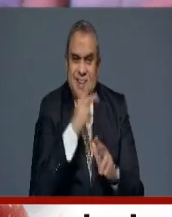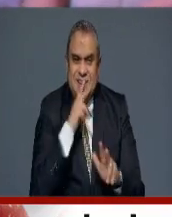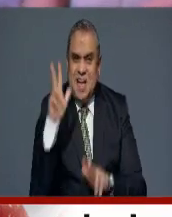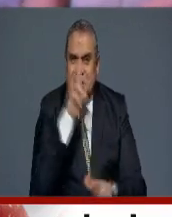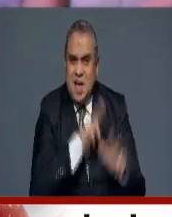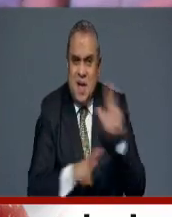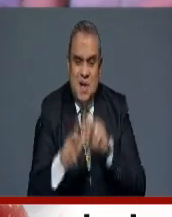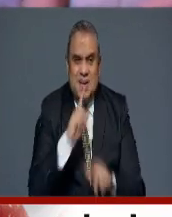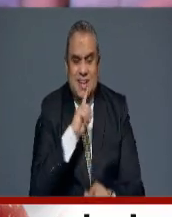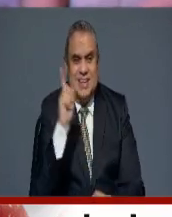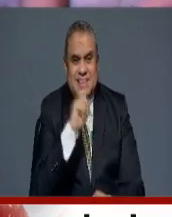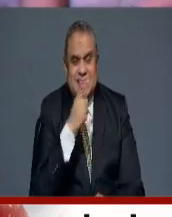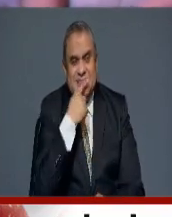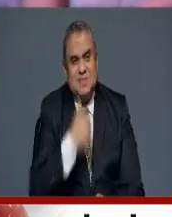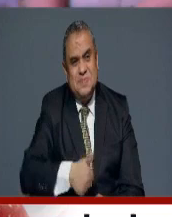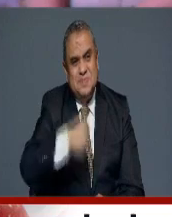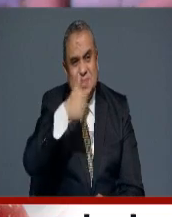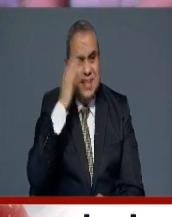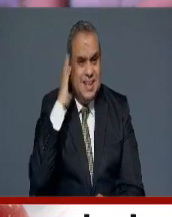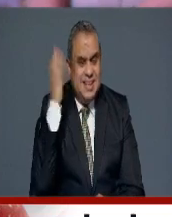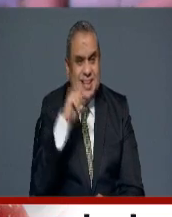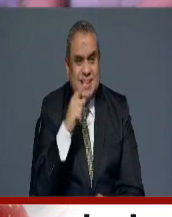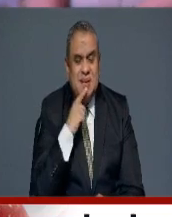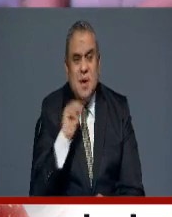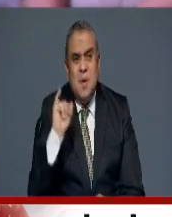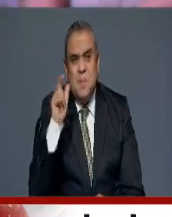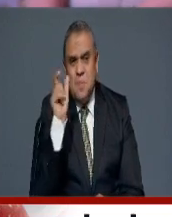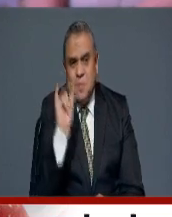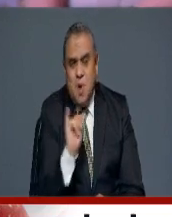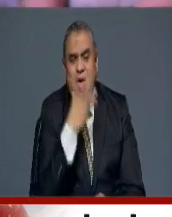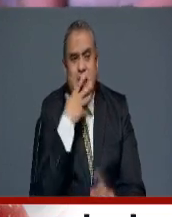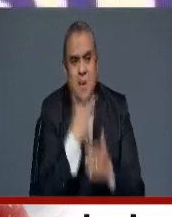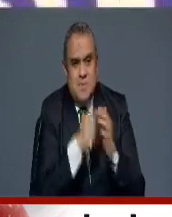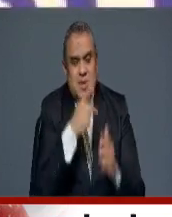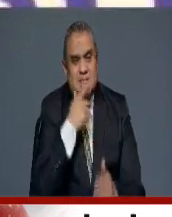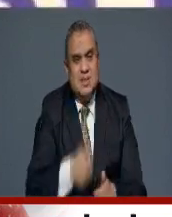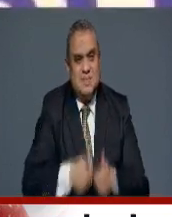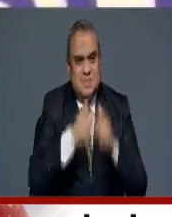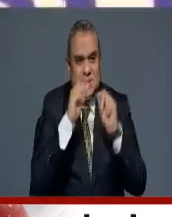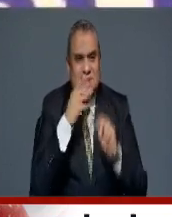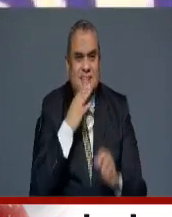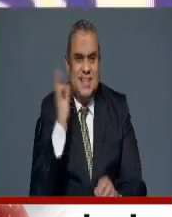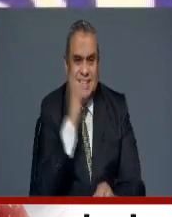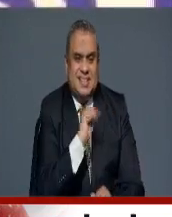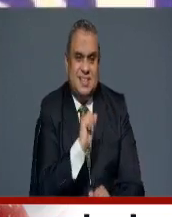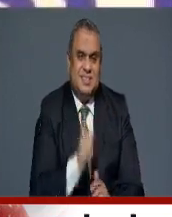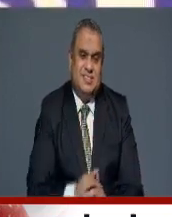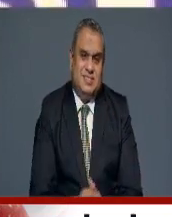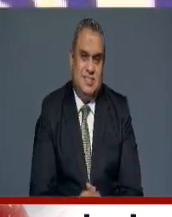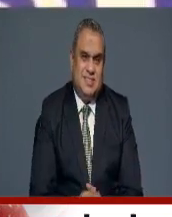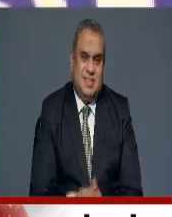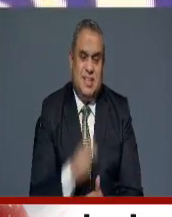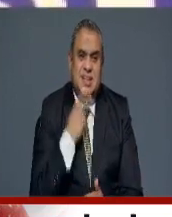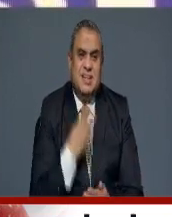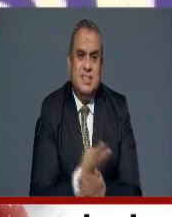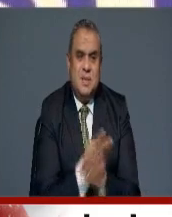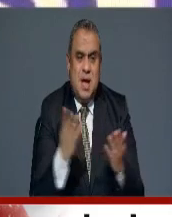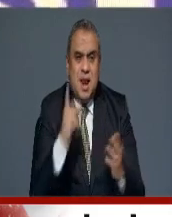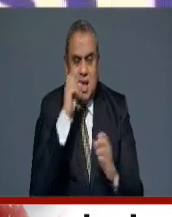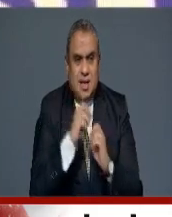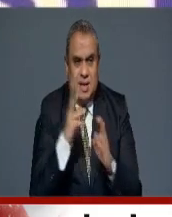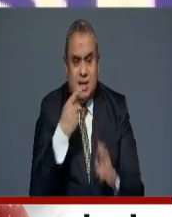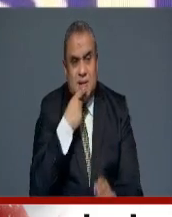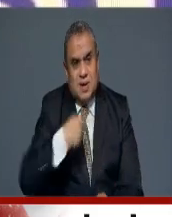وكل حاجة، هي زي الفل. منى زي الفل. ماشي يا ريس. طيب اتفضل. صباح الخير يا ريس. كل